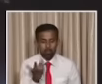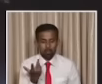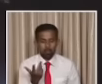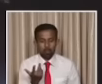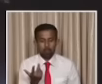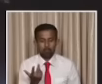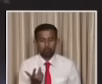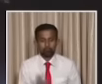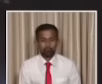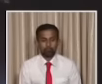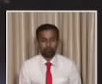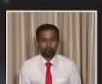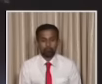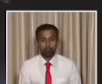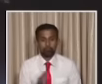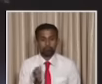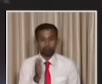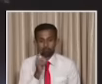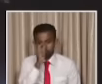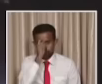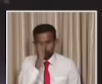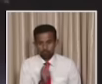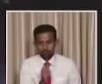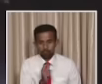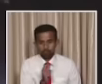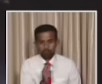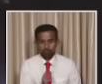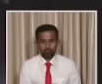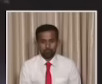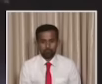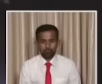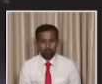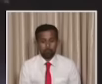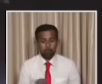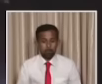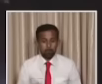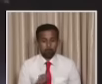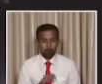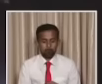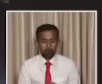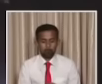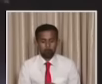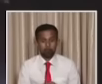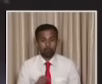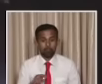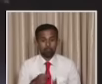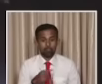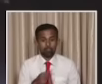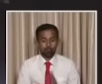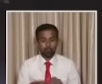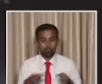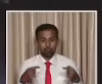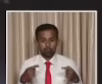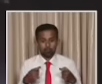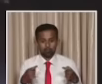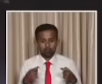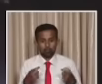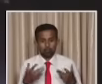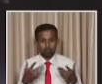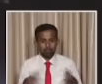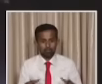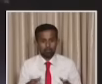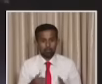ඒ නිසා ගරු සභාපතිතුමනි මේ මොහොතේ මේ රටේ යුද්ධේ ඉවර